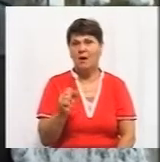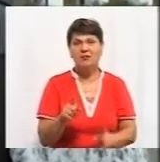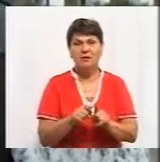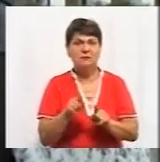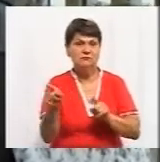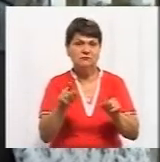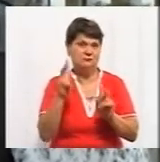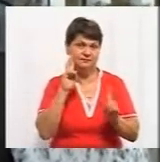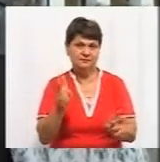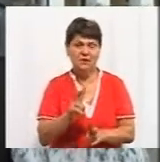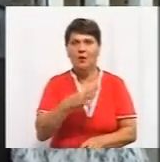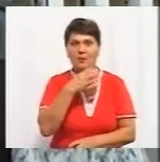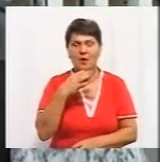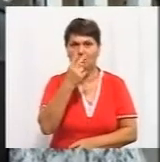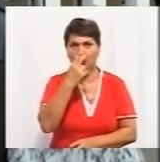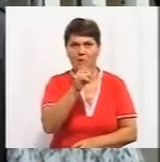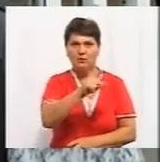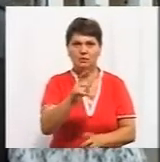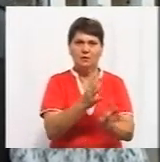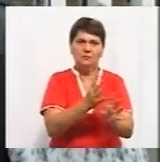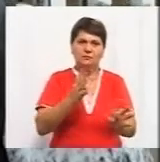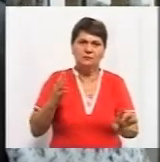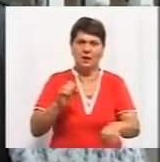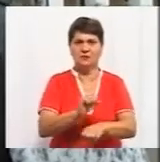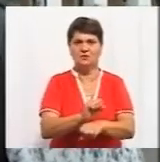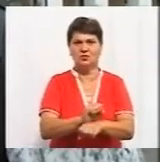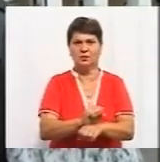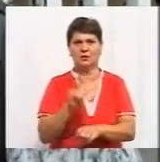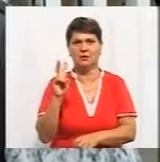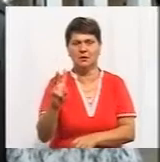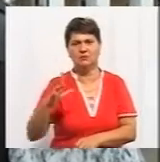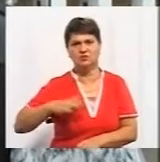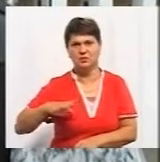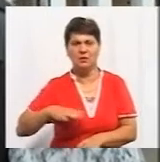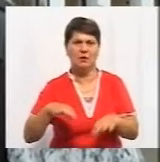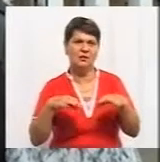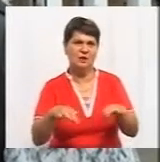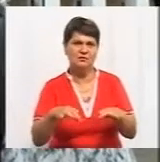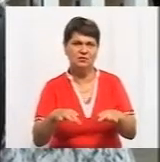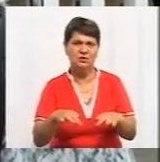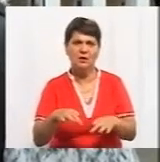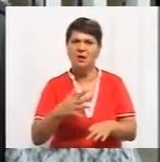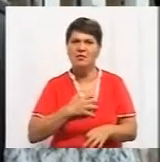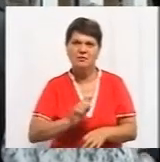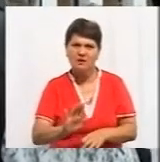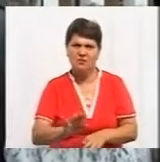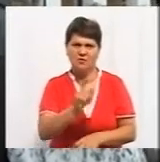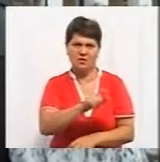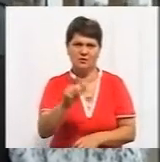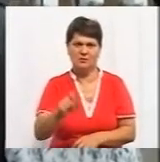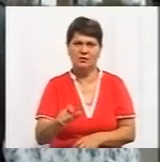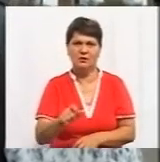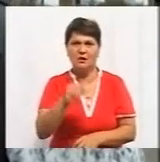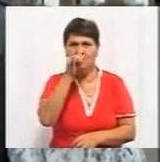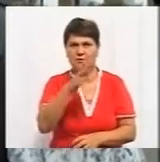знаю навіть. Багато людей стоять на зупинках. Чекають транспорта, також вони недовольні тим, що